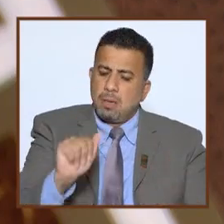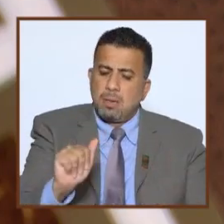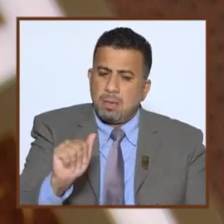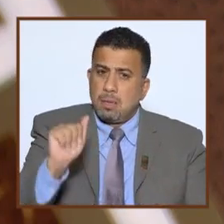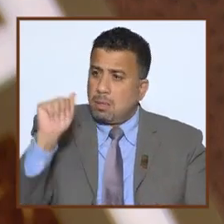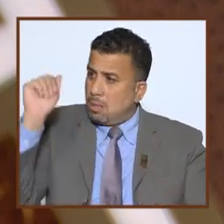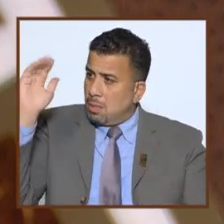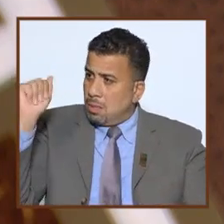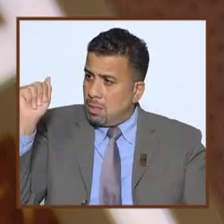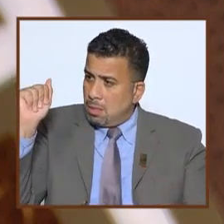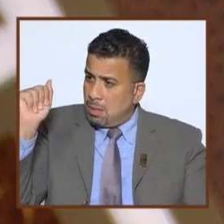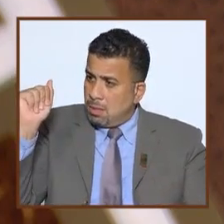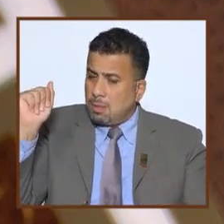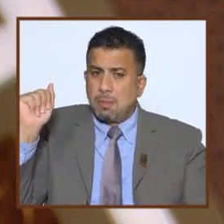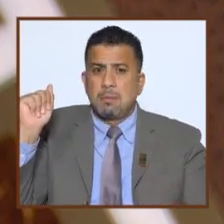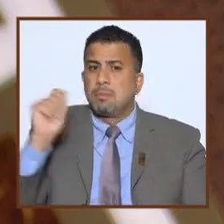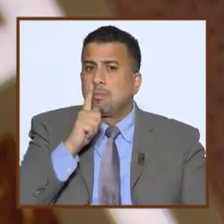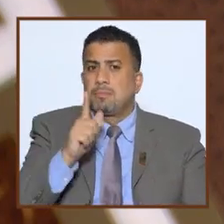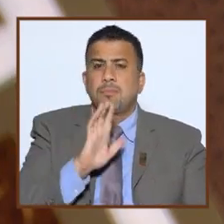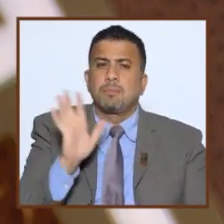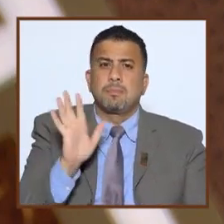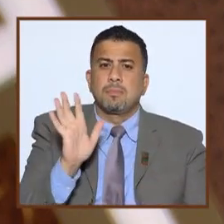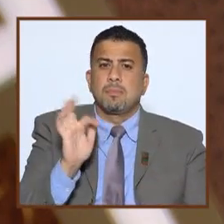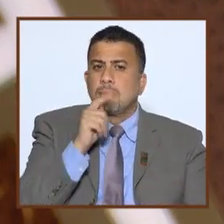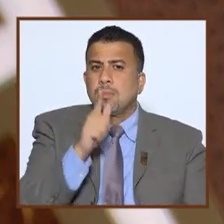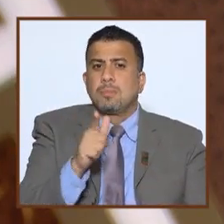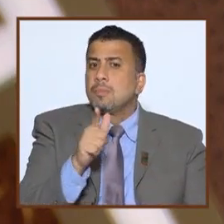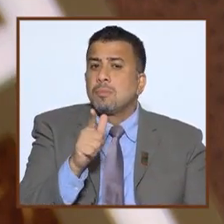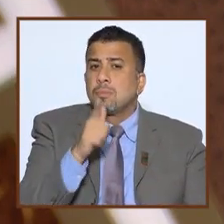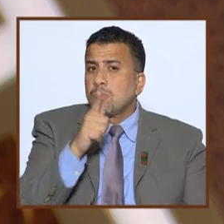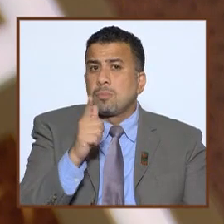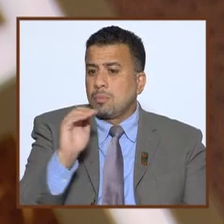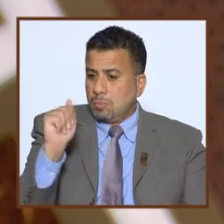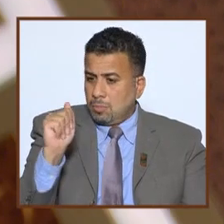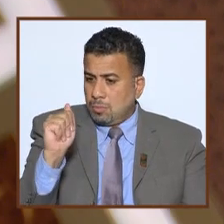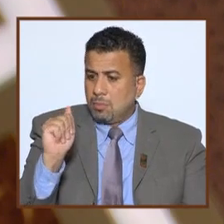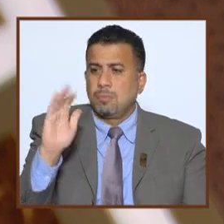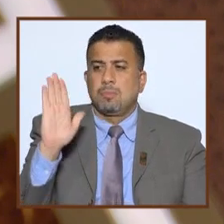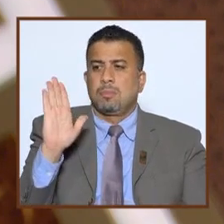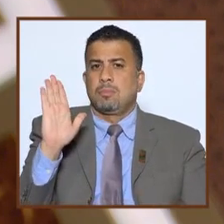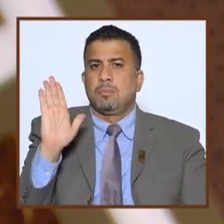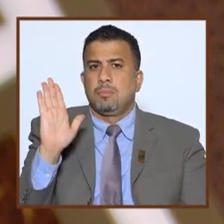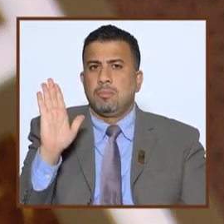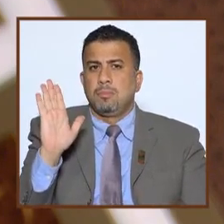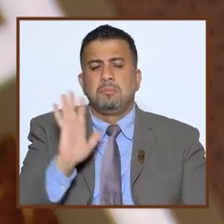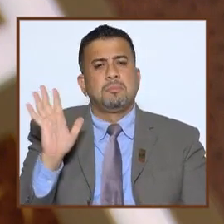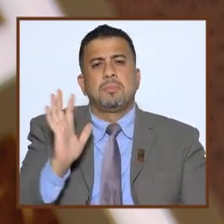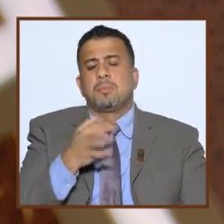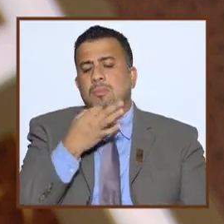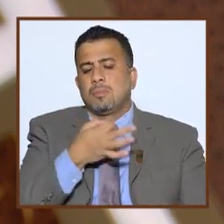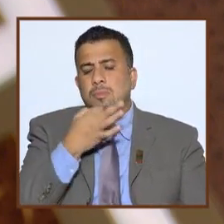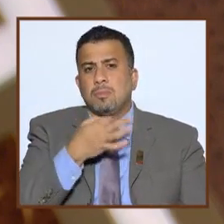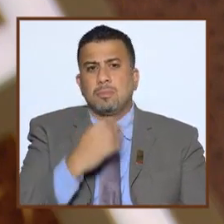واذا قمت تقولين ما تقولين شيء لانك رجعت الى الصلاه رجعت الى الصلاه